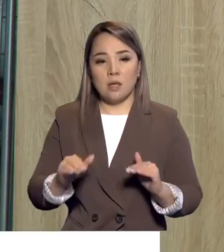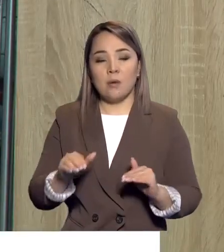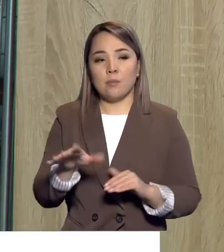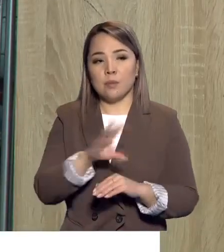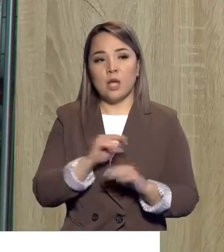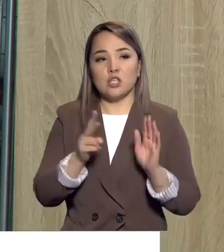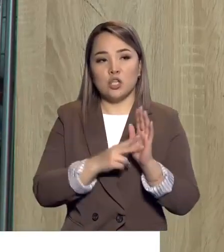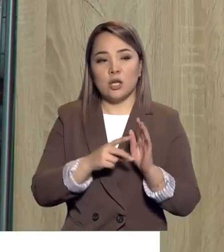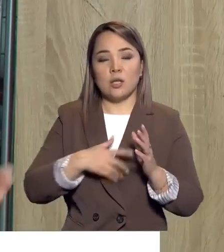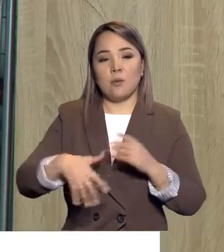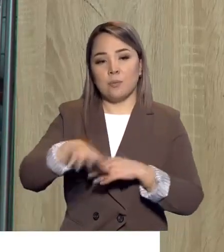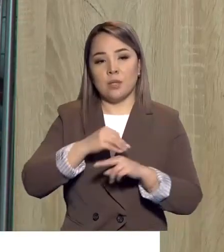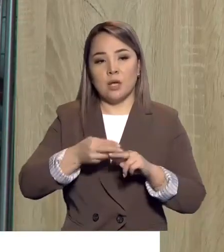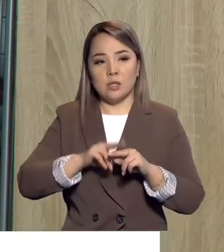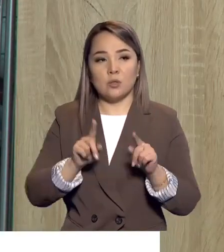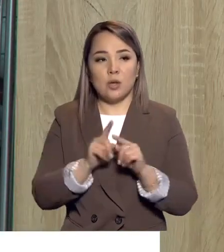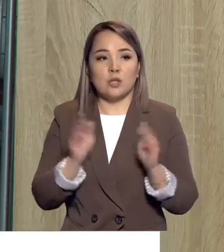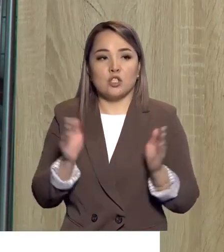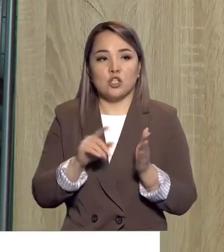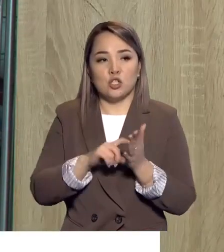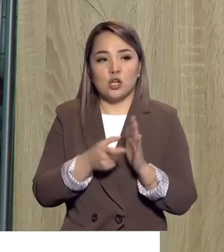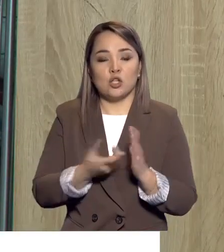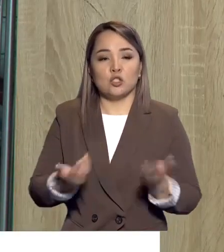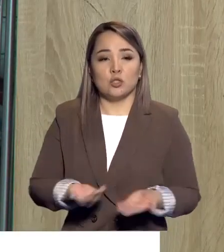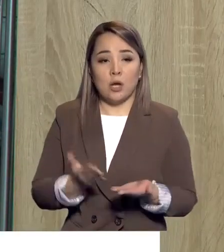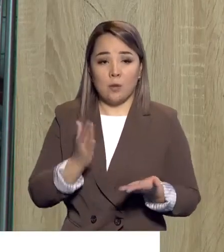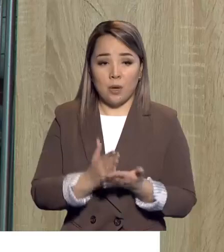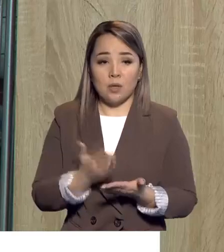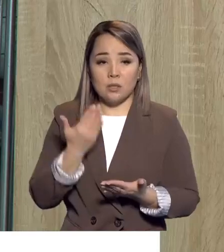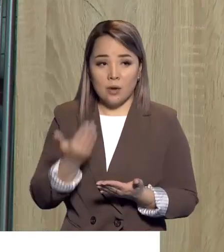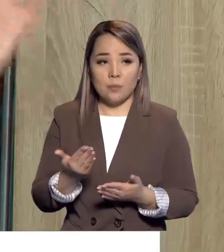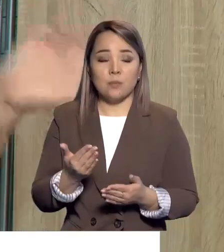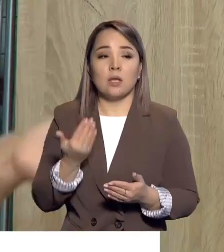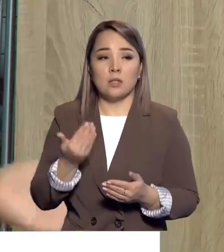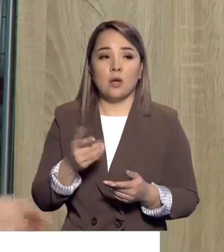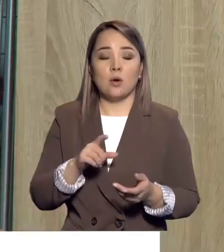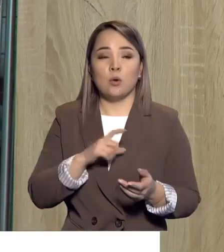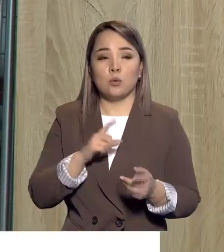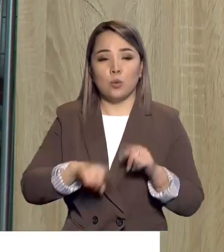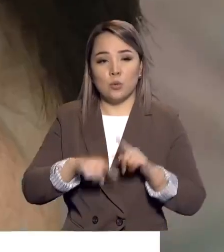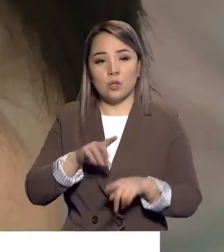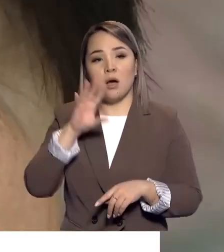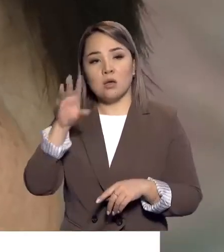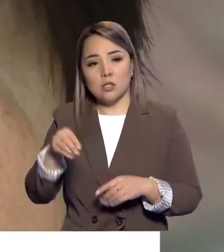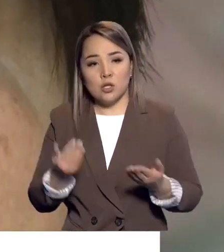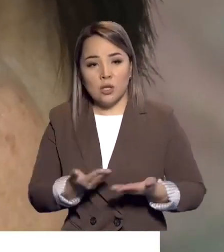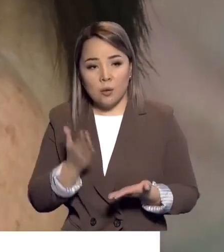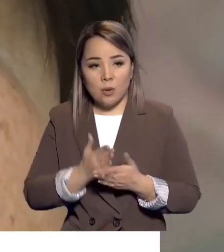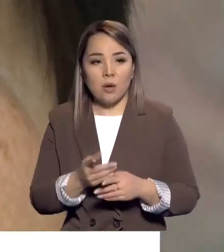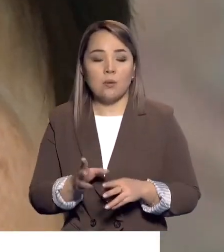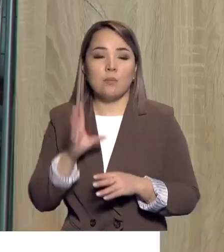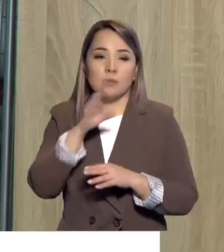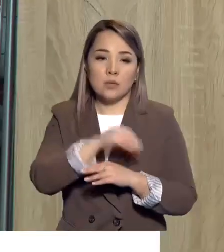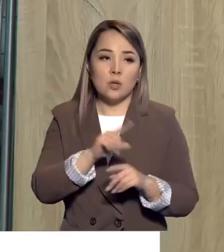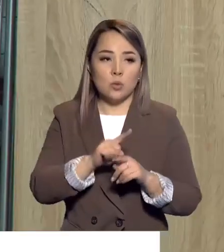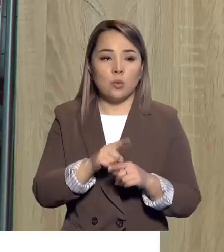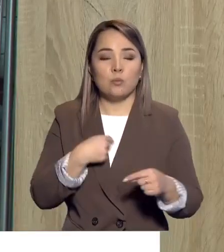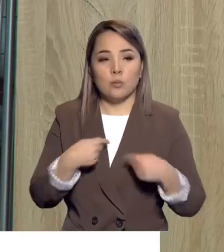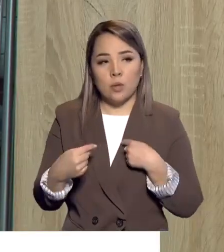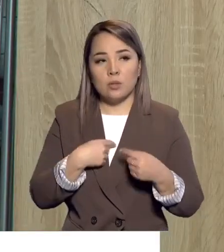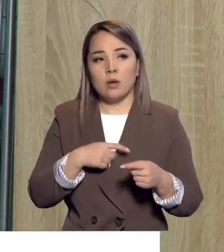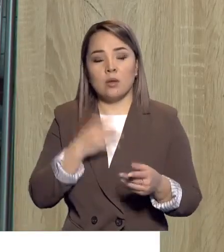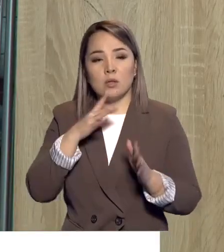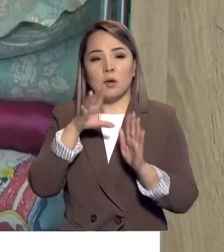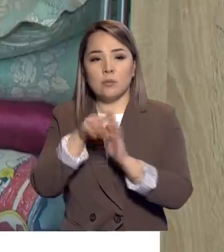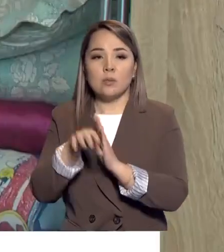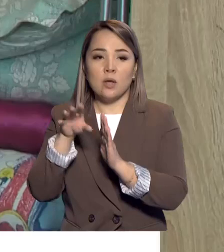7 кісі тұрып жатырмыз мына кішкентай жерде. Кейде ана тосым үйіне барам бір күн жатуға, бір күн ана үйге барам, әйтеуір сөйтіп жүрмін әр